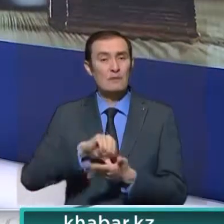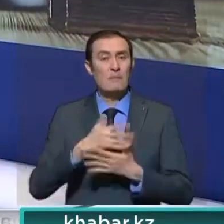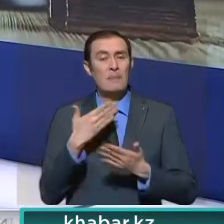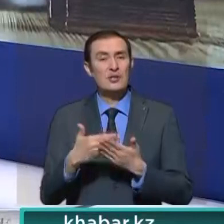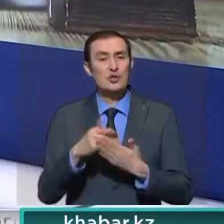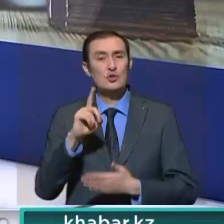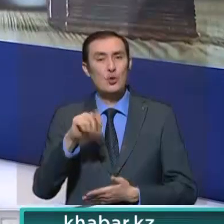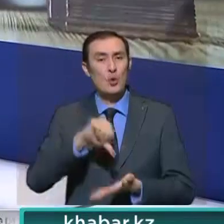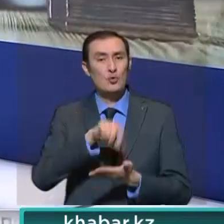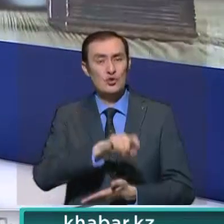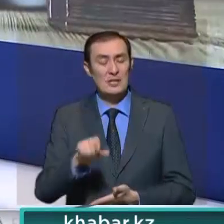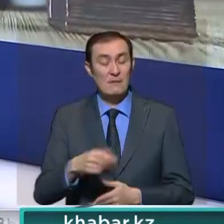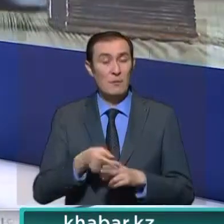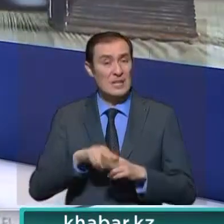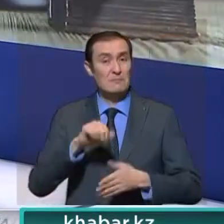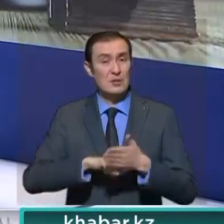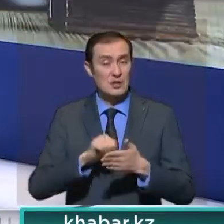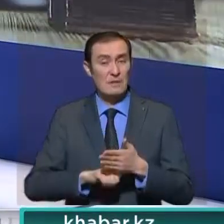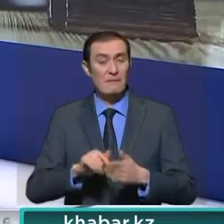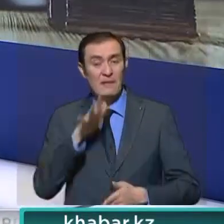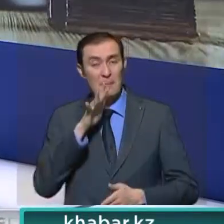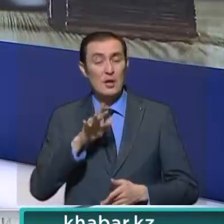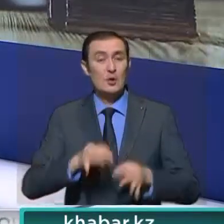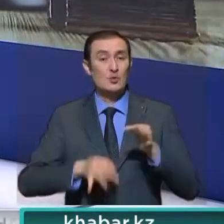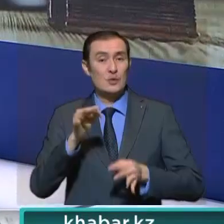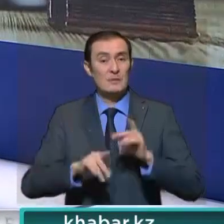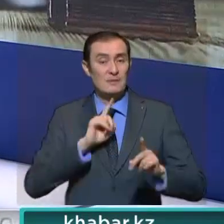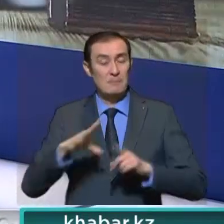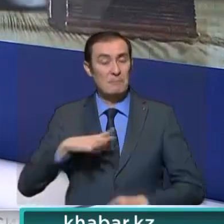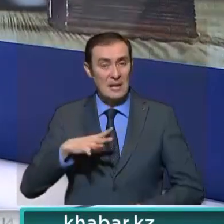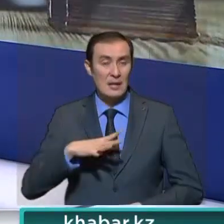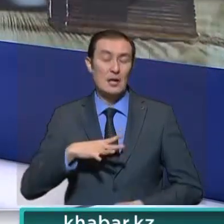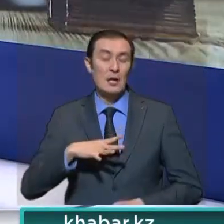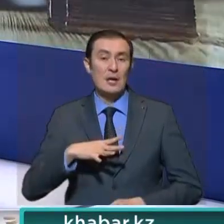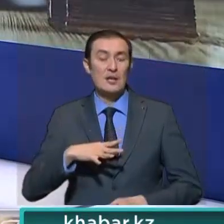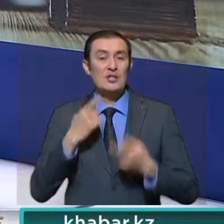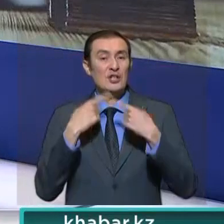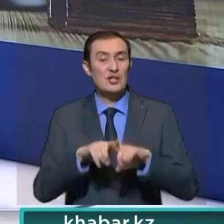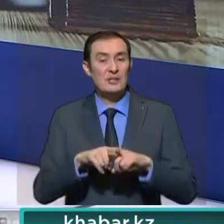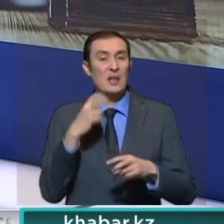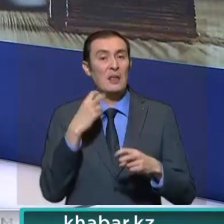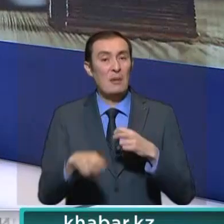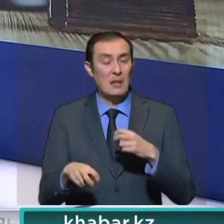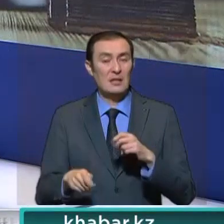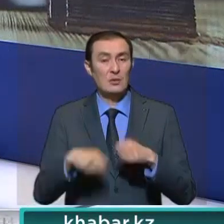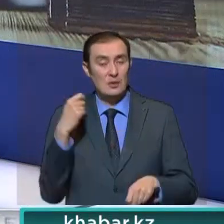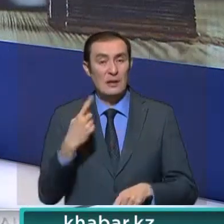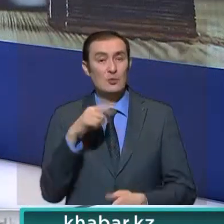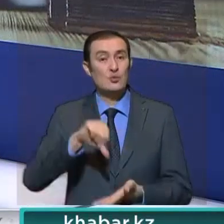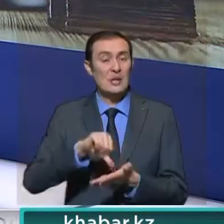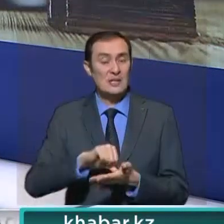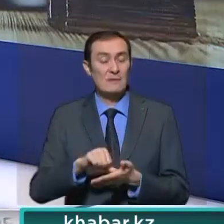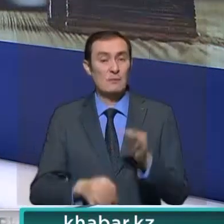100 участников очевидно что по этой причине во время судебного заседания возникали серьезные технические неполадки вот один из участников